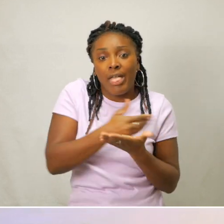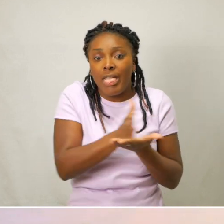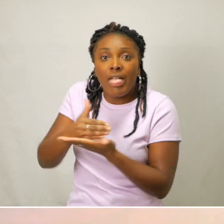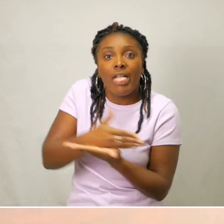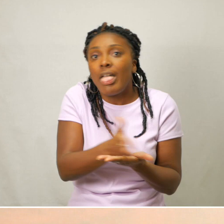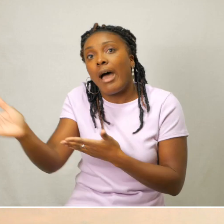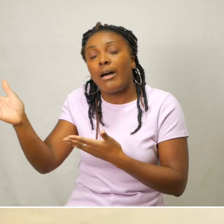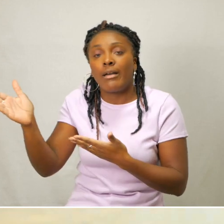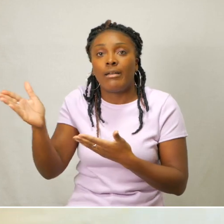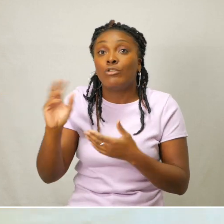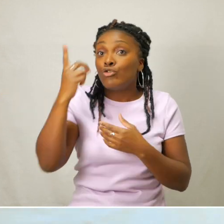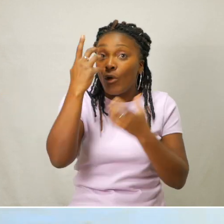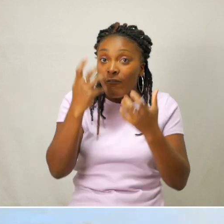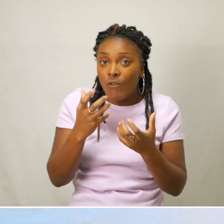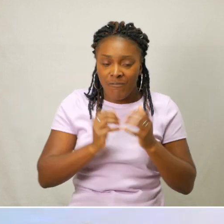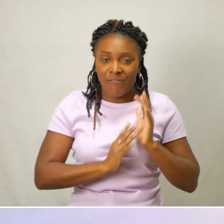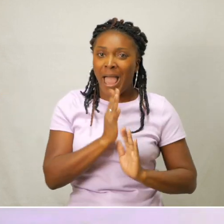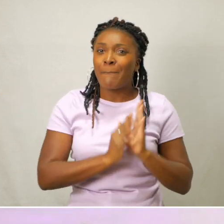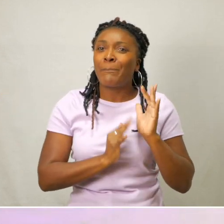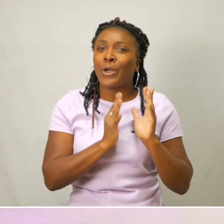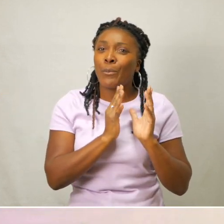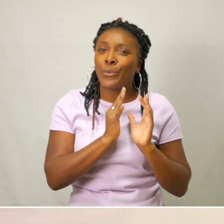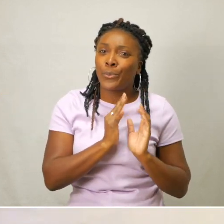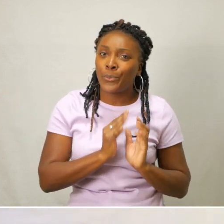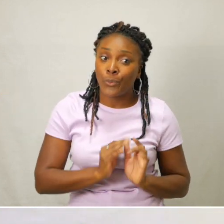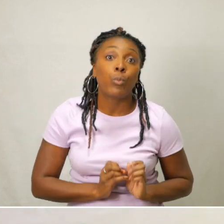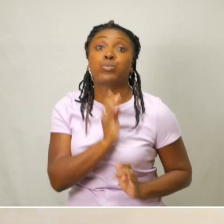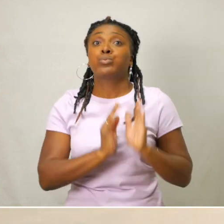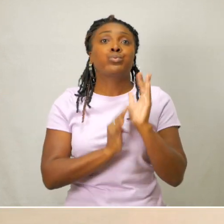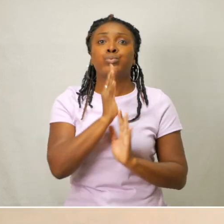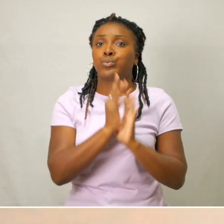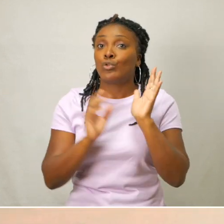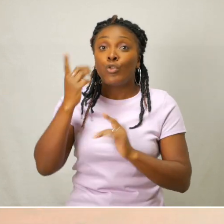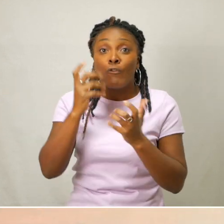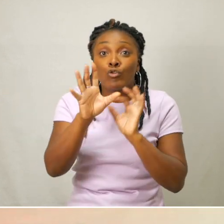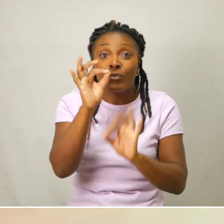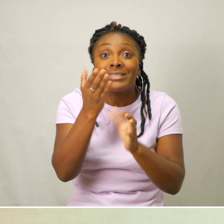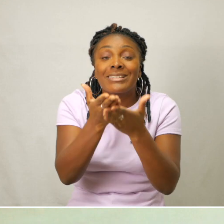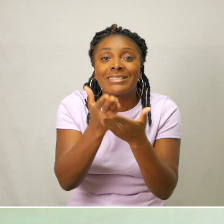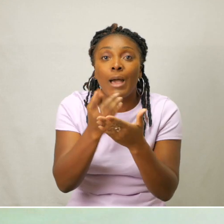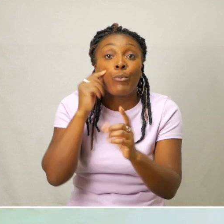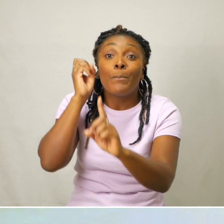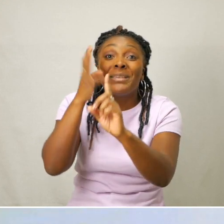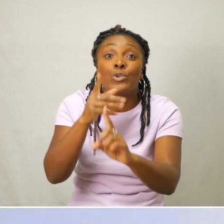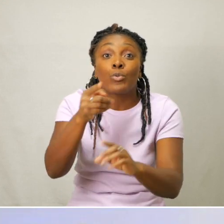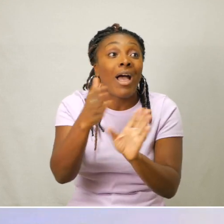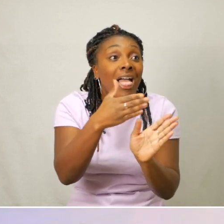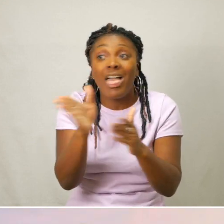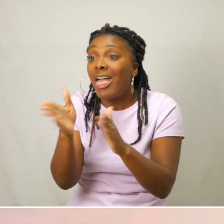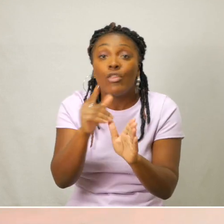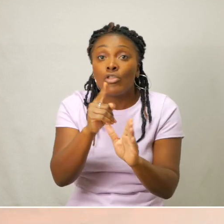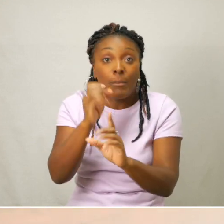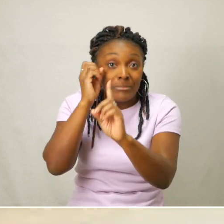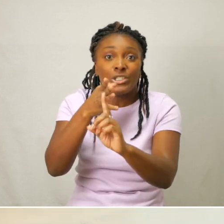Et le Seigneur veut aujourd'hui ranimer la flamme dans ton cœur et te dire je t'ai choisi pour une mission, ne t'en détourne ni à droite ni à gauche,